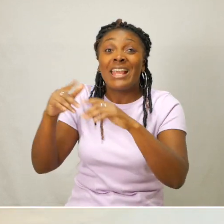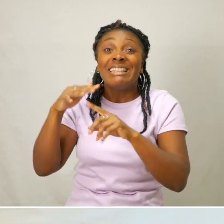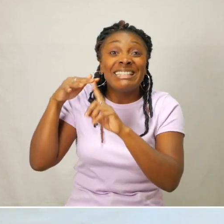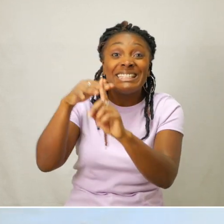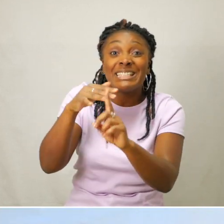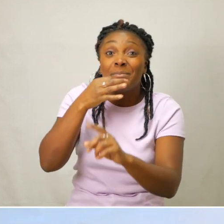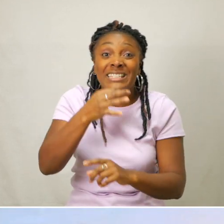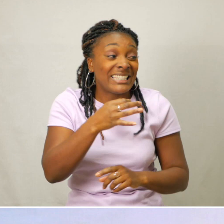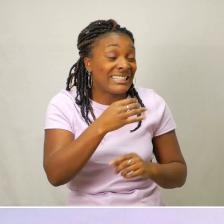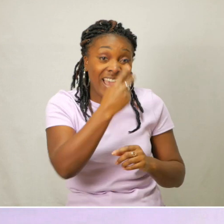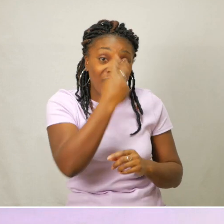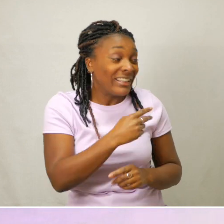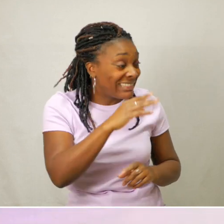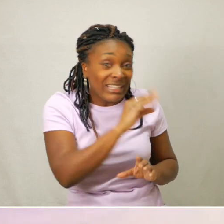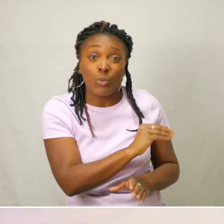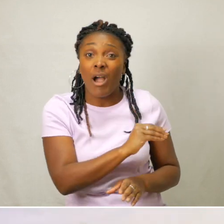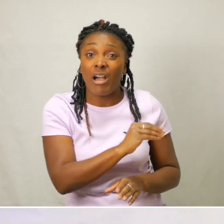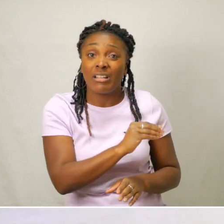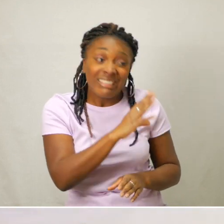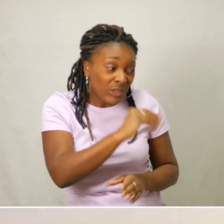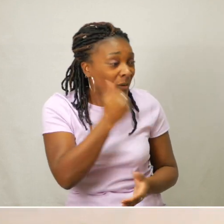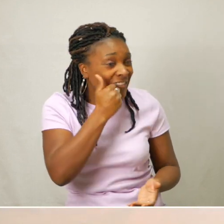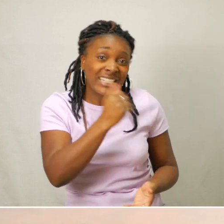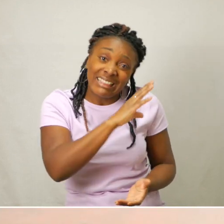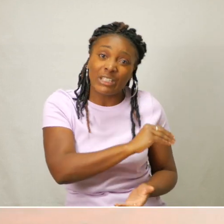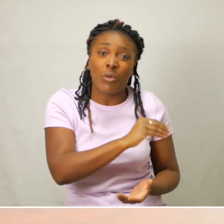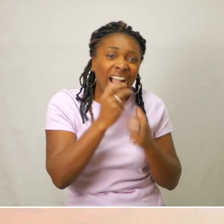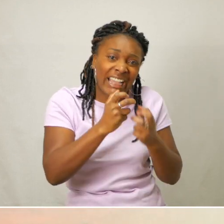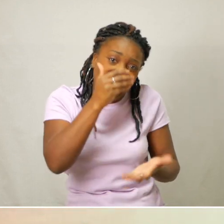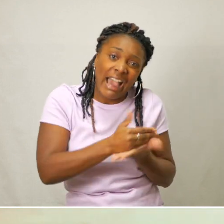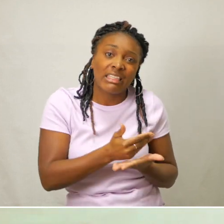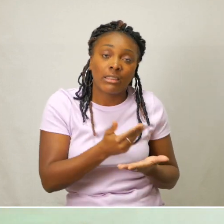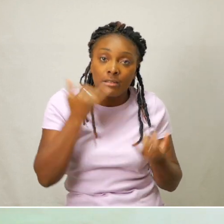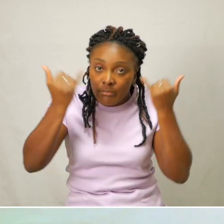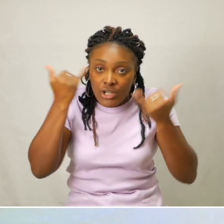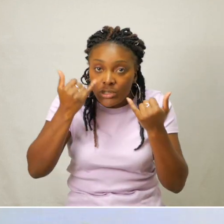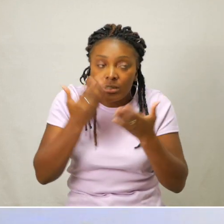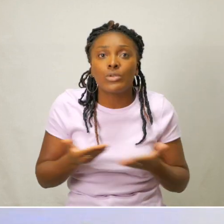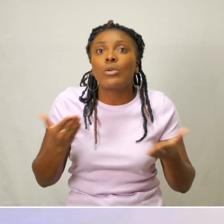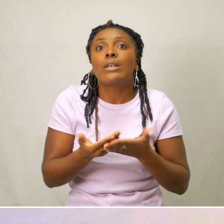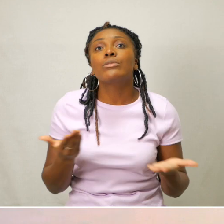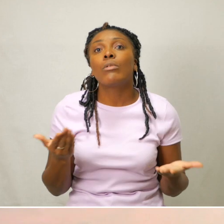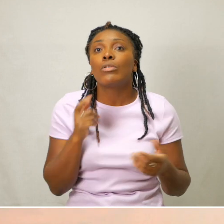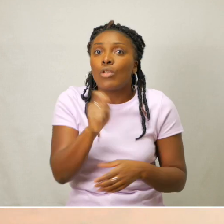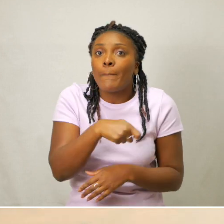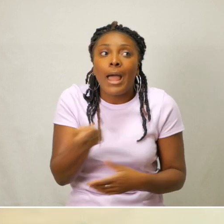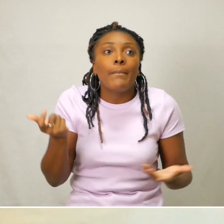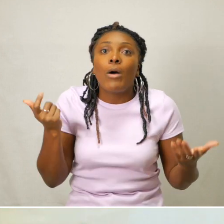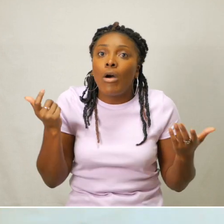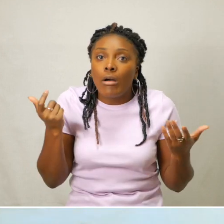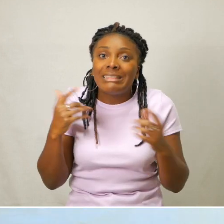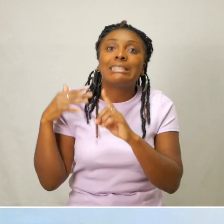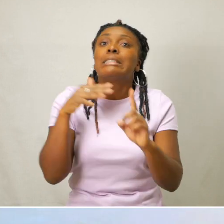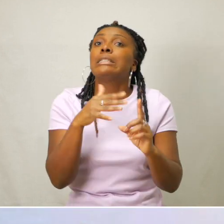qui viennent lui dire « Tais-toi, tu nous saoules en clair. » Imaginez la situation. Il aurait dû s'attendre normalement, même d'après